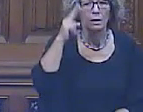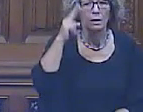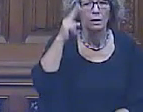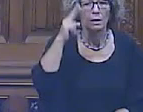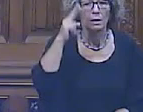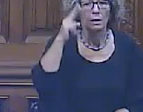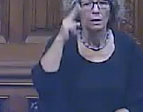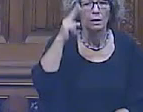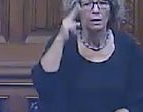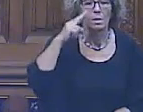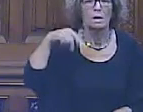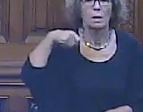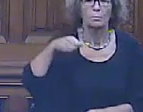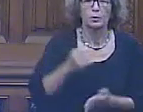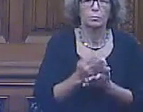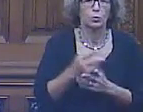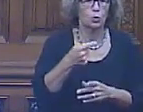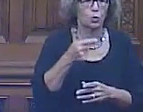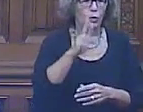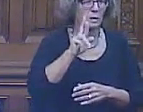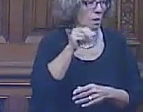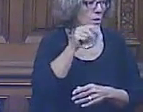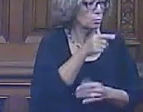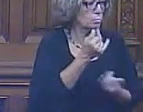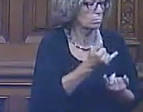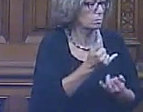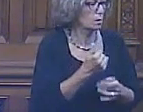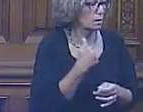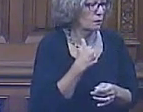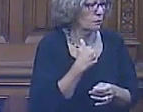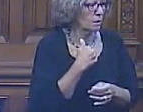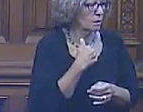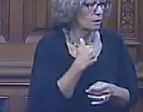Herr Abgeordneter Gutenus, Sie haben